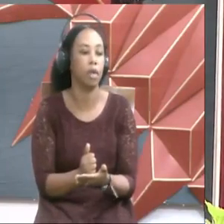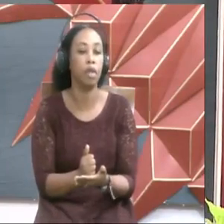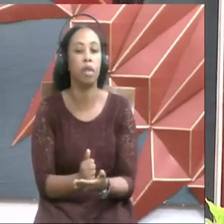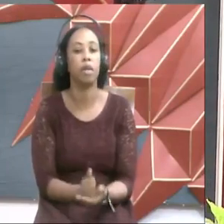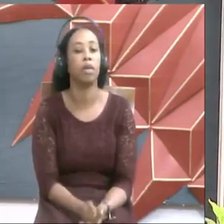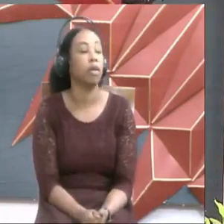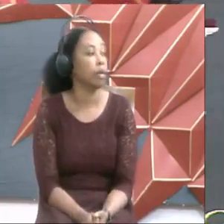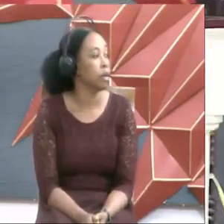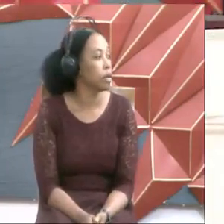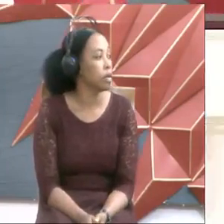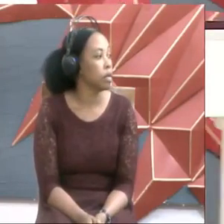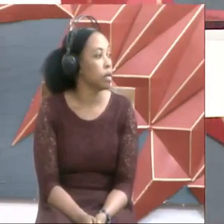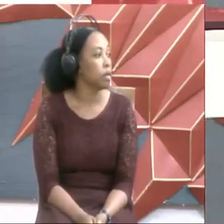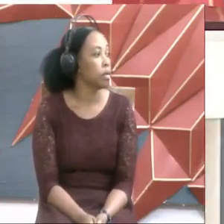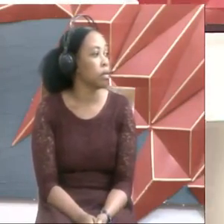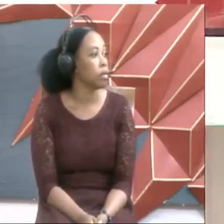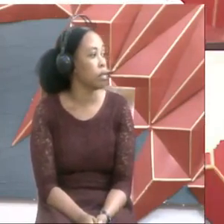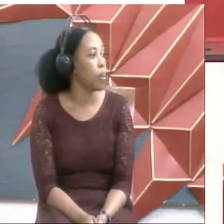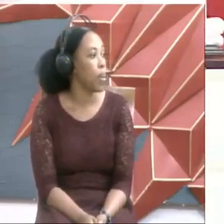Amen.